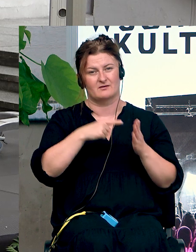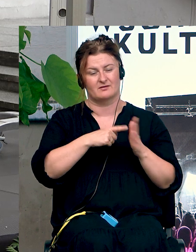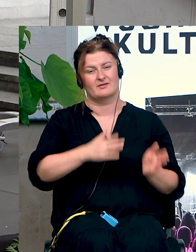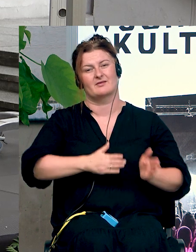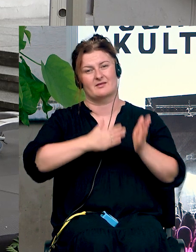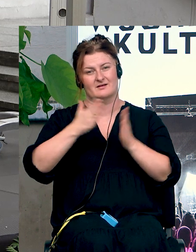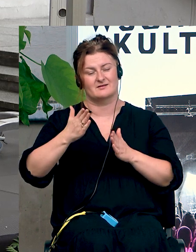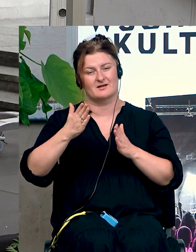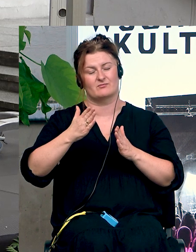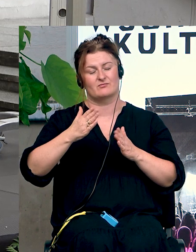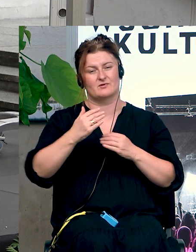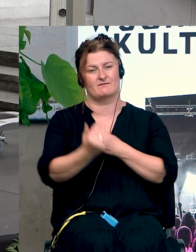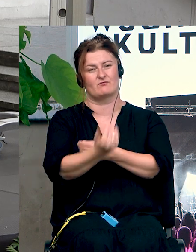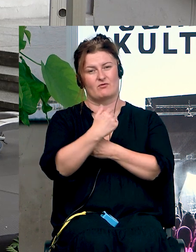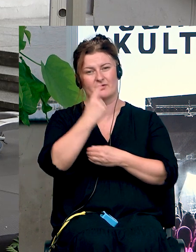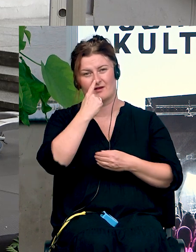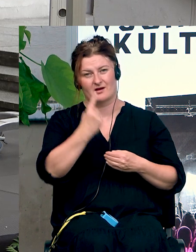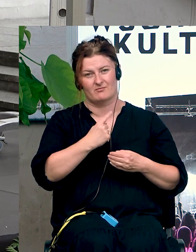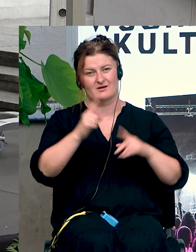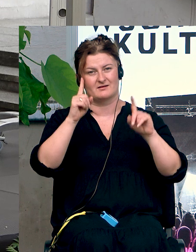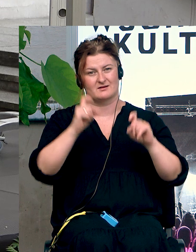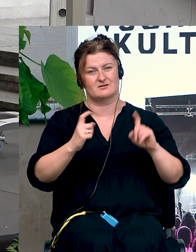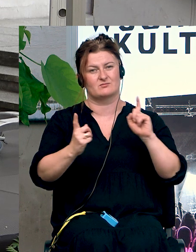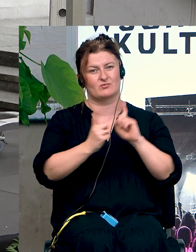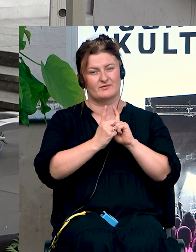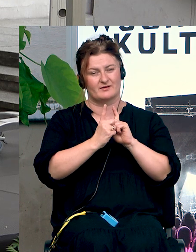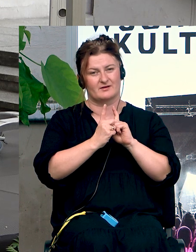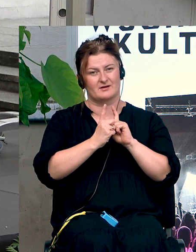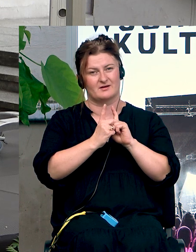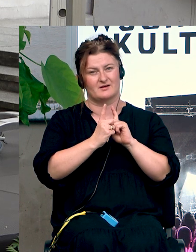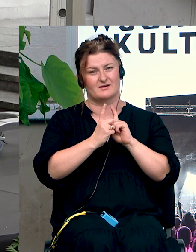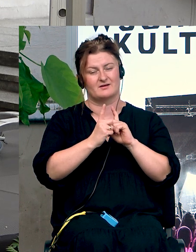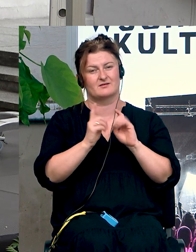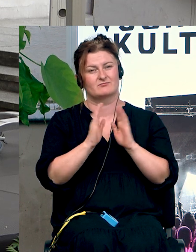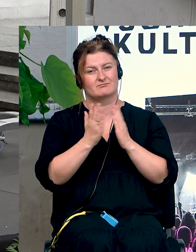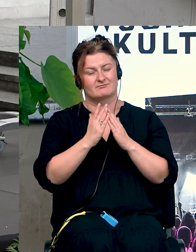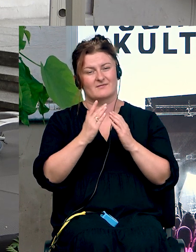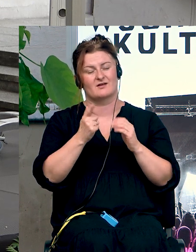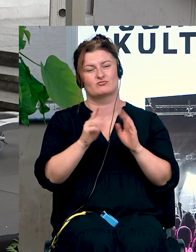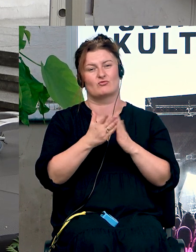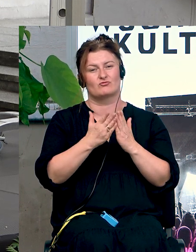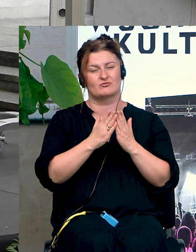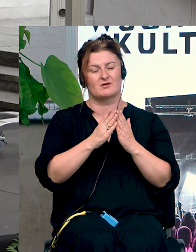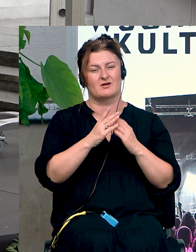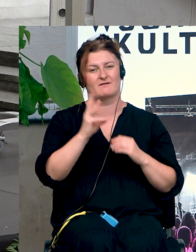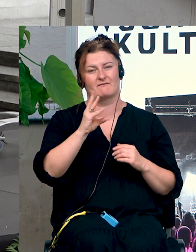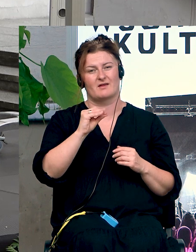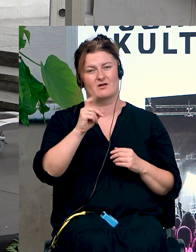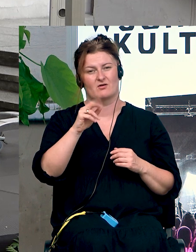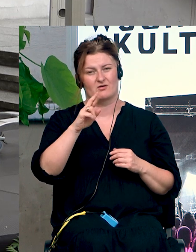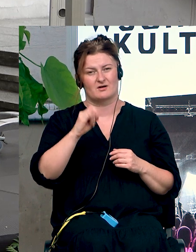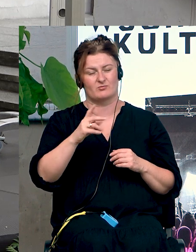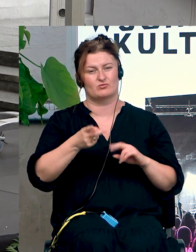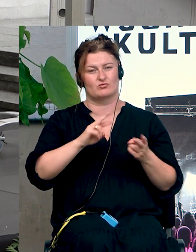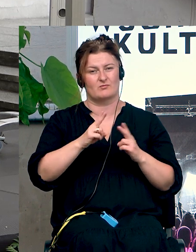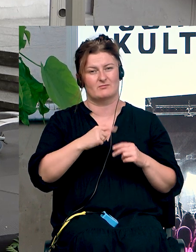wschodni ekspres. Zaczyna się spotkanie poświęcone czapeczce i wielorybowi. Któryś z